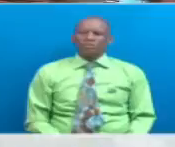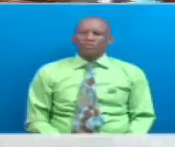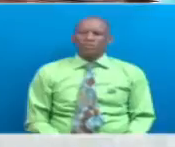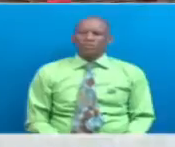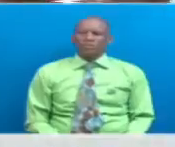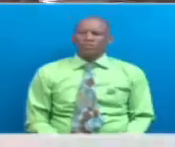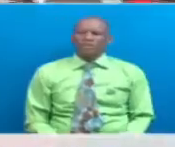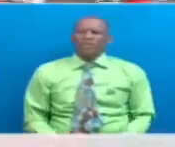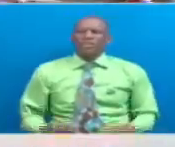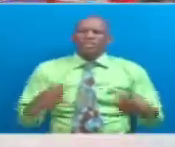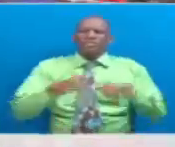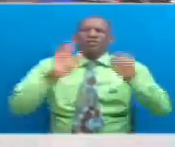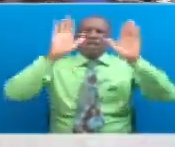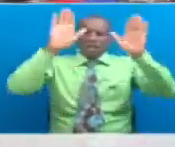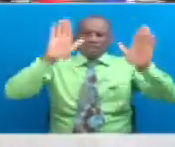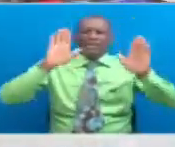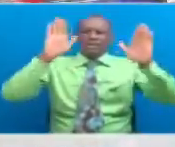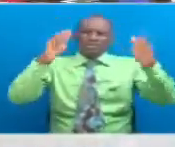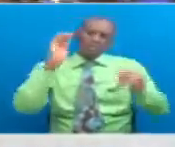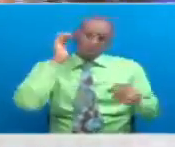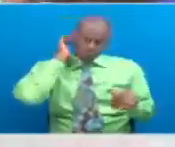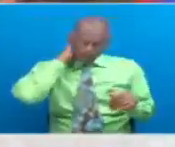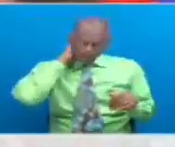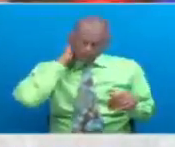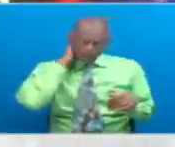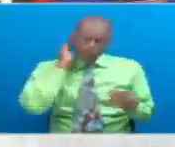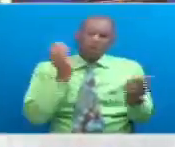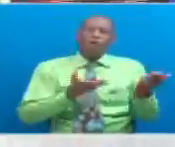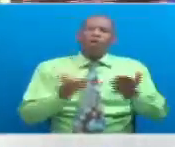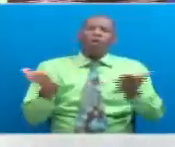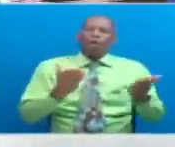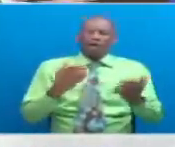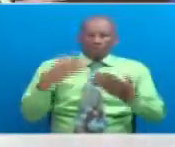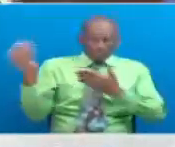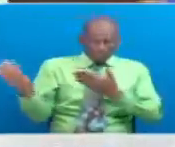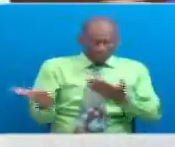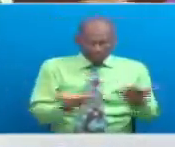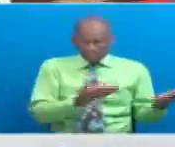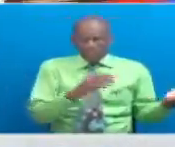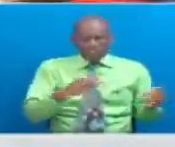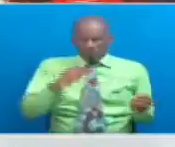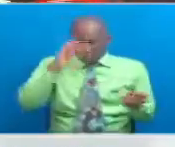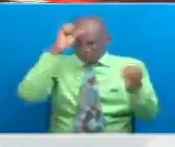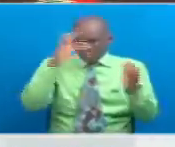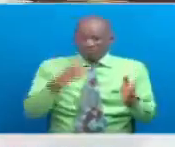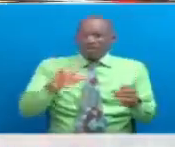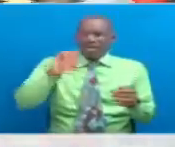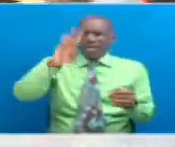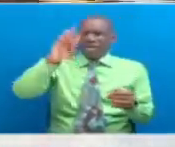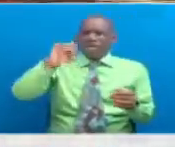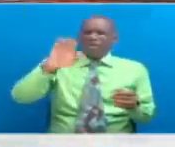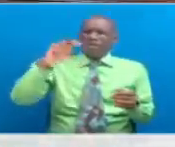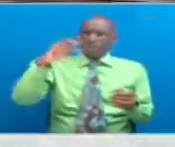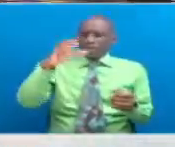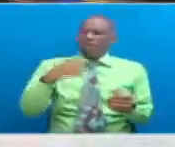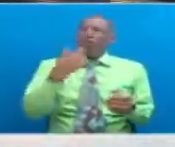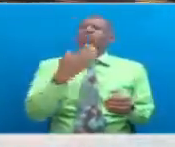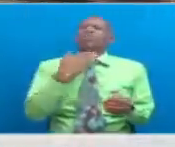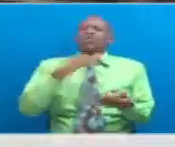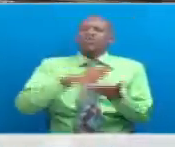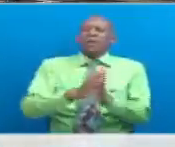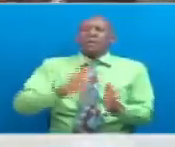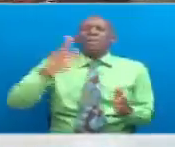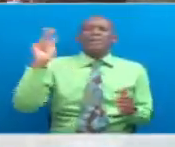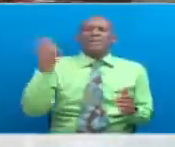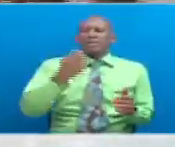Katika msururu wa kampeni zao kaunti ya Murang’a, ambapo walimpokea gavana mwenyeji Mwangi wa Iria na aliyekuwa kiwania urais kupitia chama